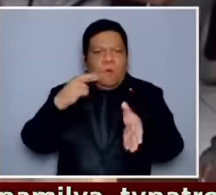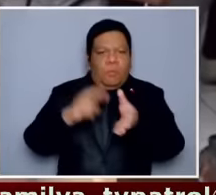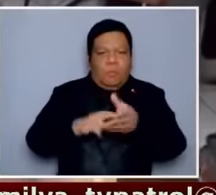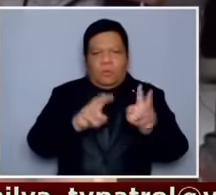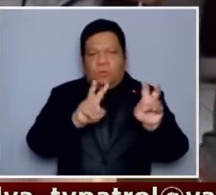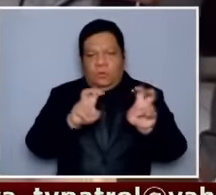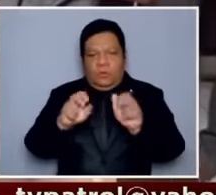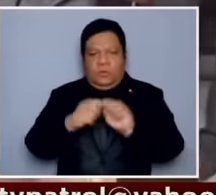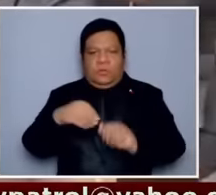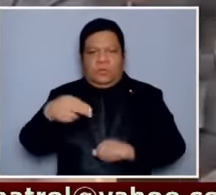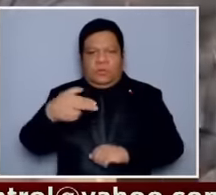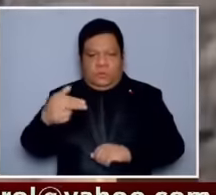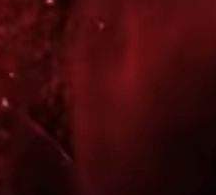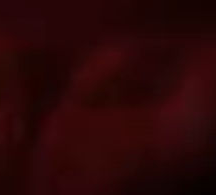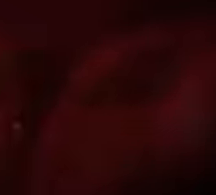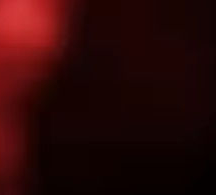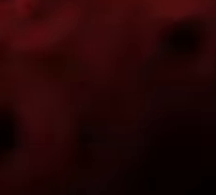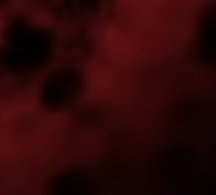bansa.